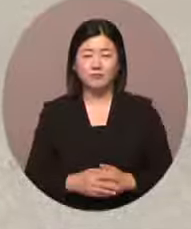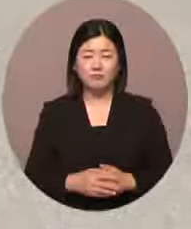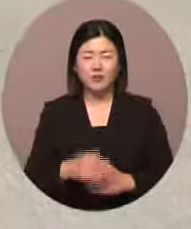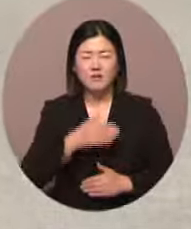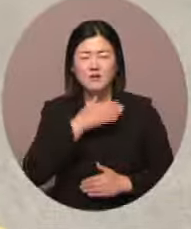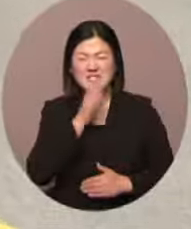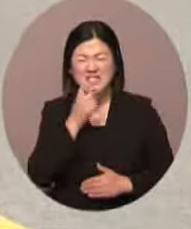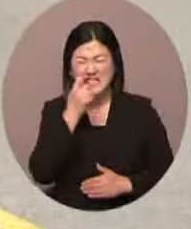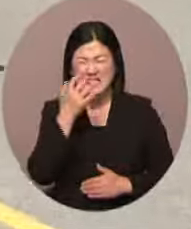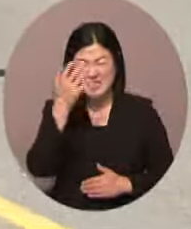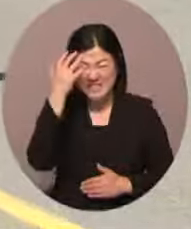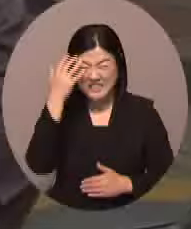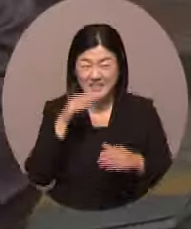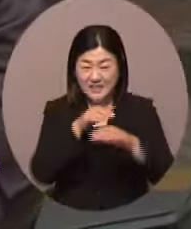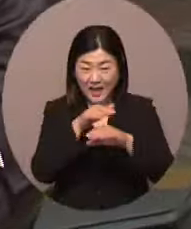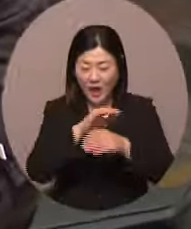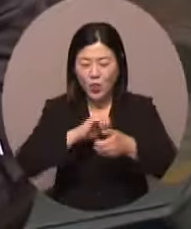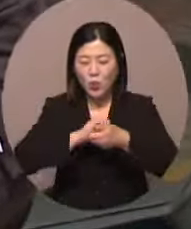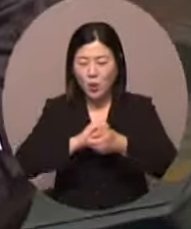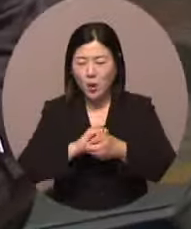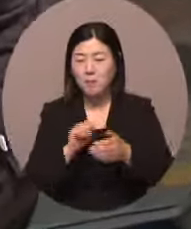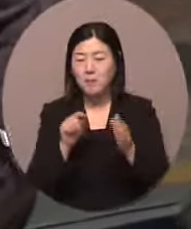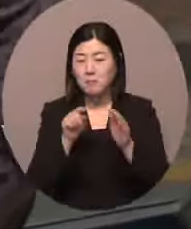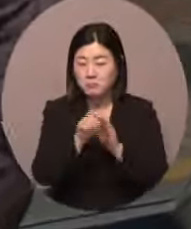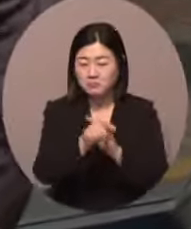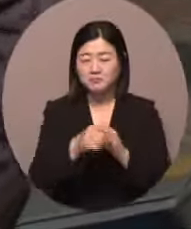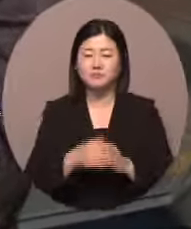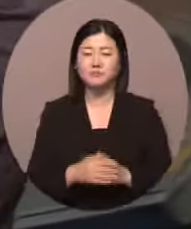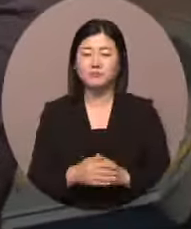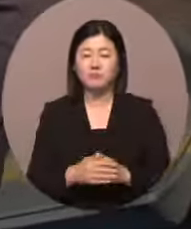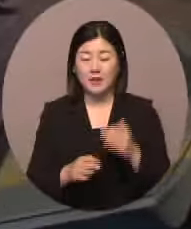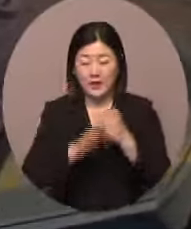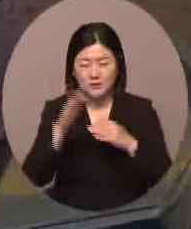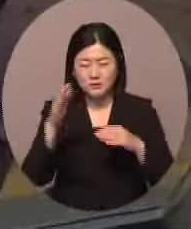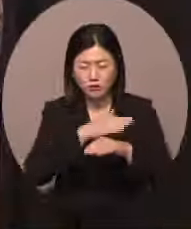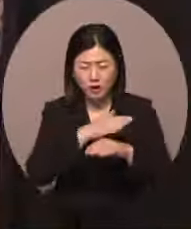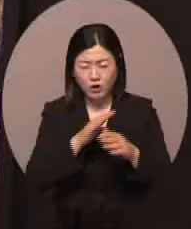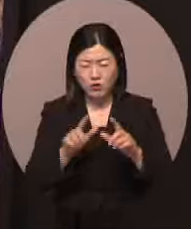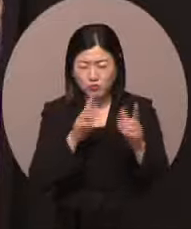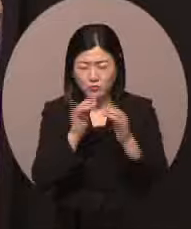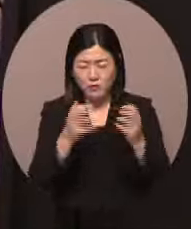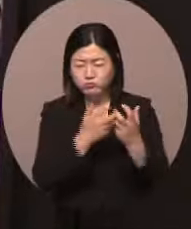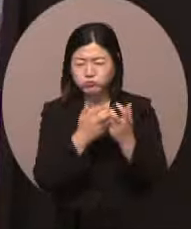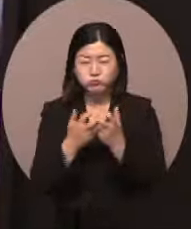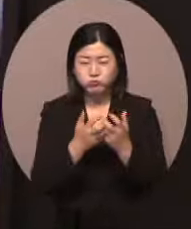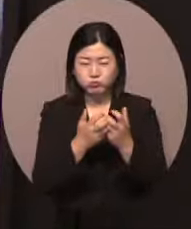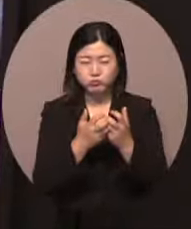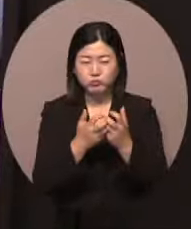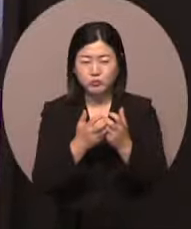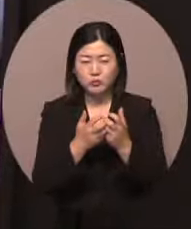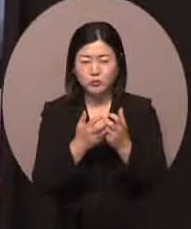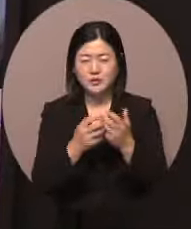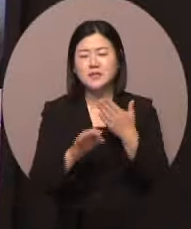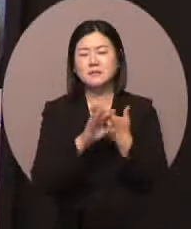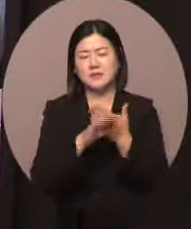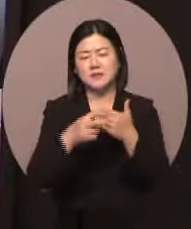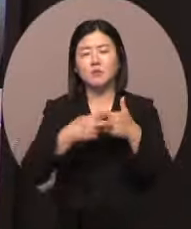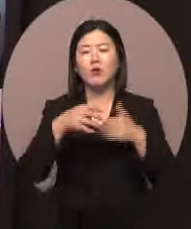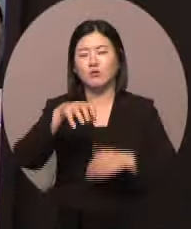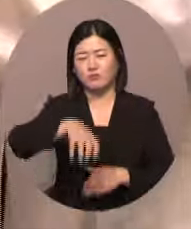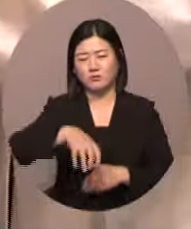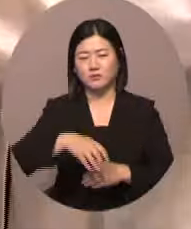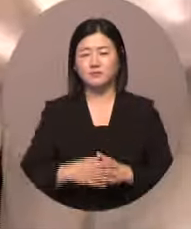백발의 어르신을 태운 차량이 농협으로 들어옵니다. 아침부터 주민들로 북적이는 이곳은 바로 임시